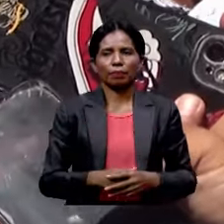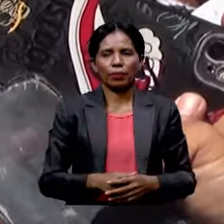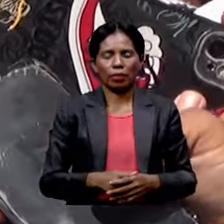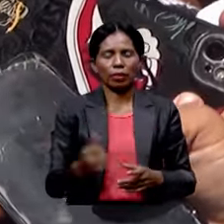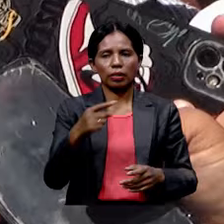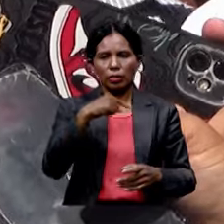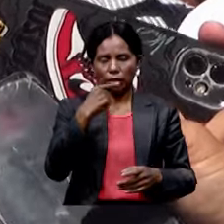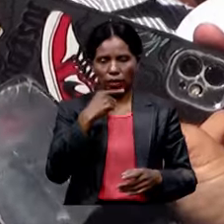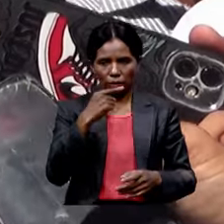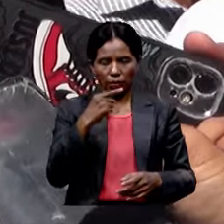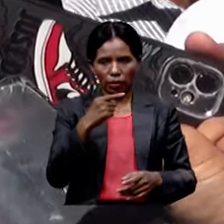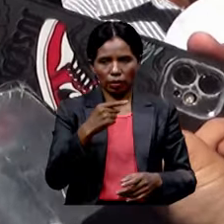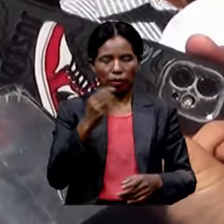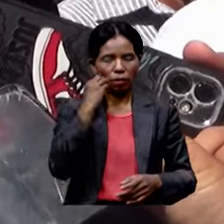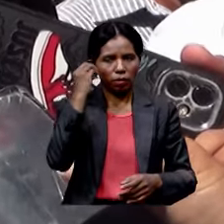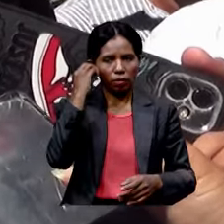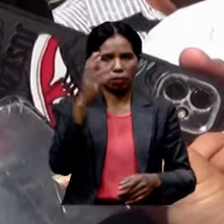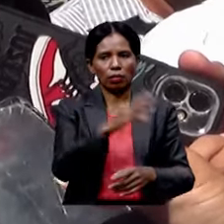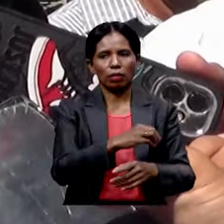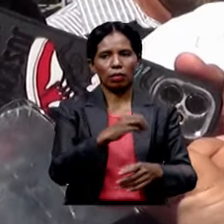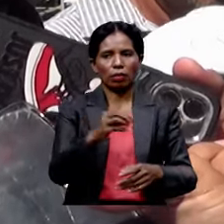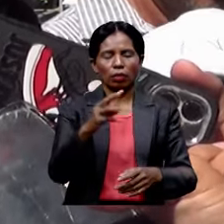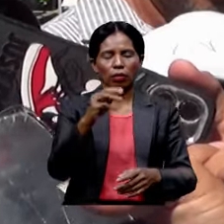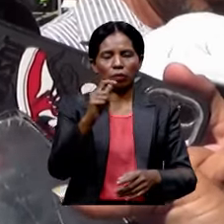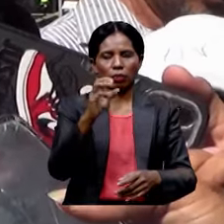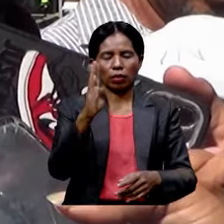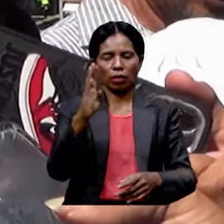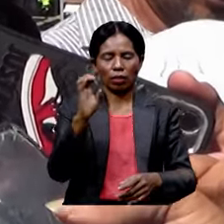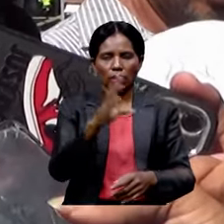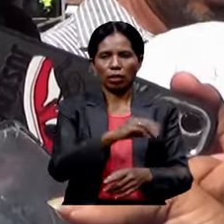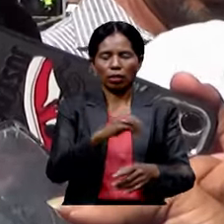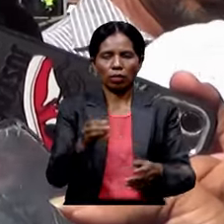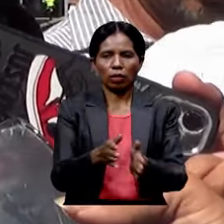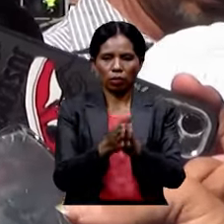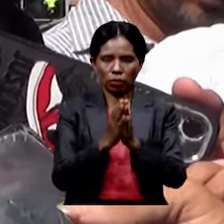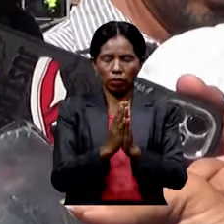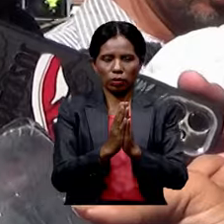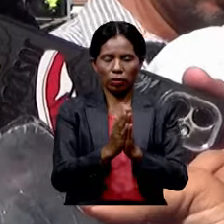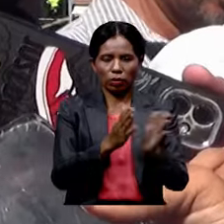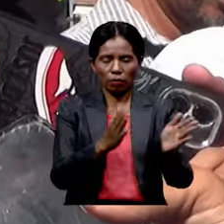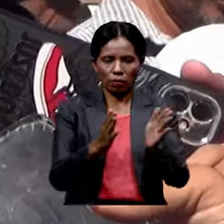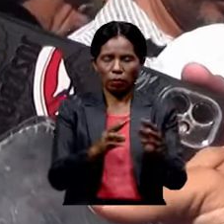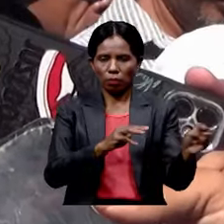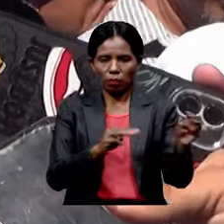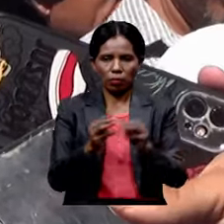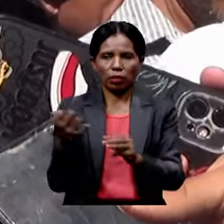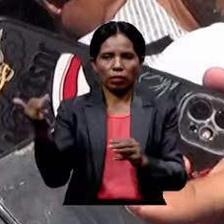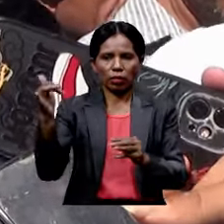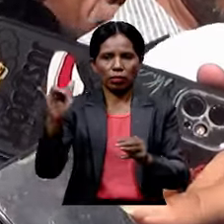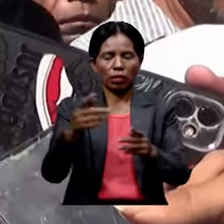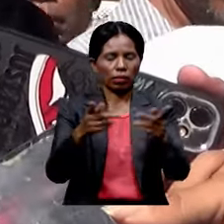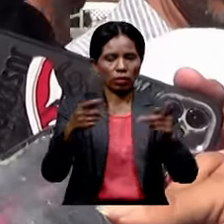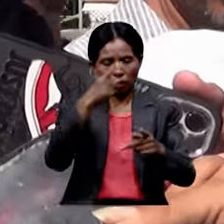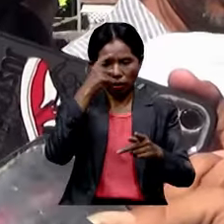ya dili ya hali dolar ni kupa ya mota ibu ita us per sira bele preparaan muda serne sesamba ya fatin bele sigur tan